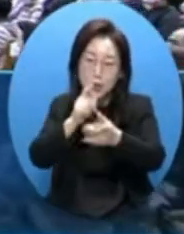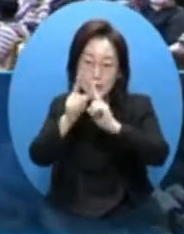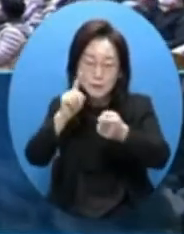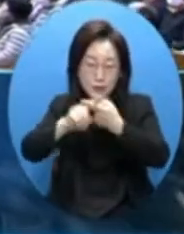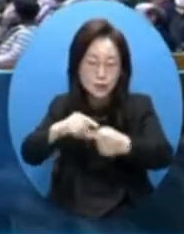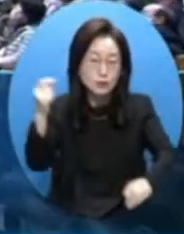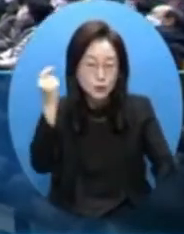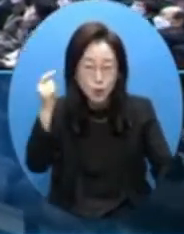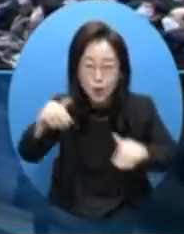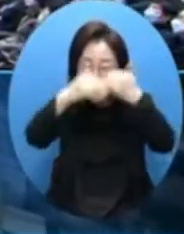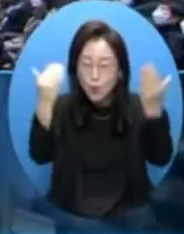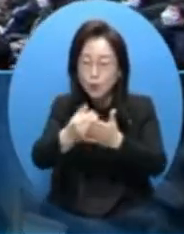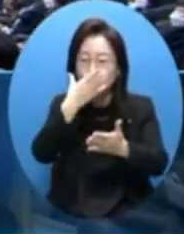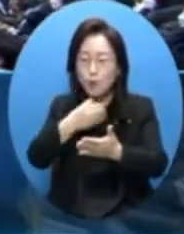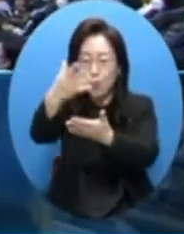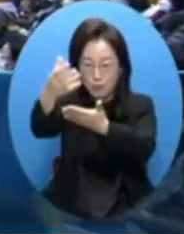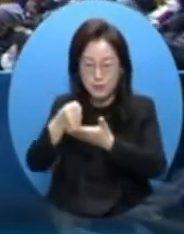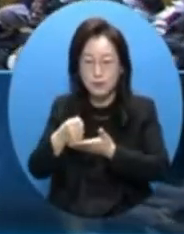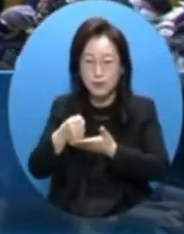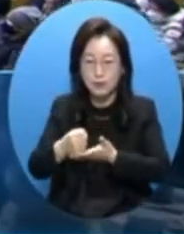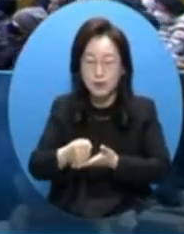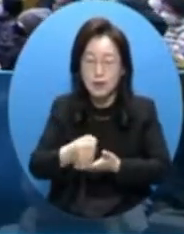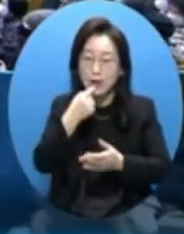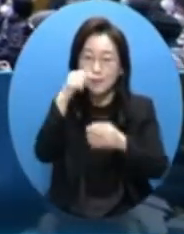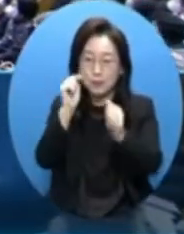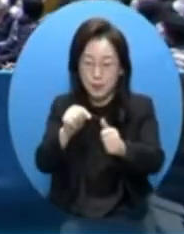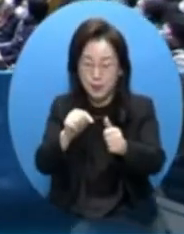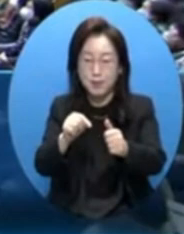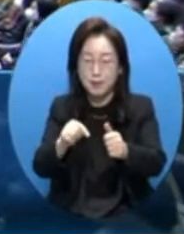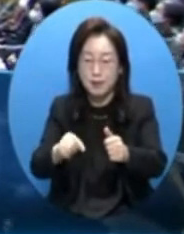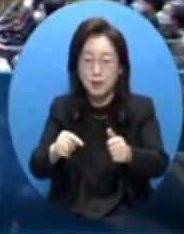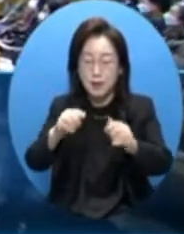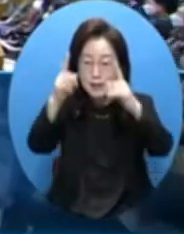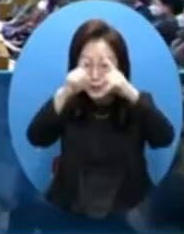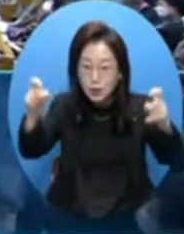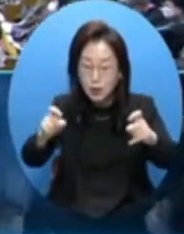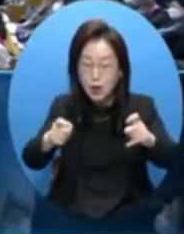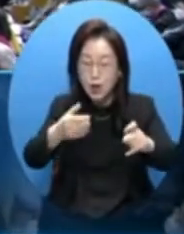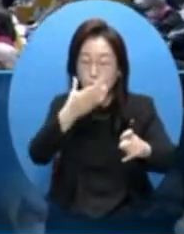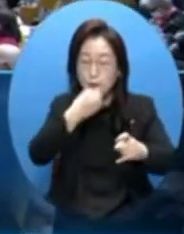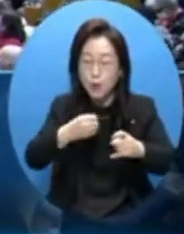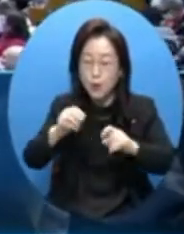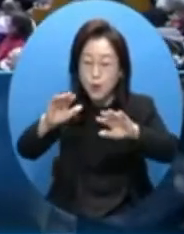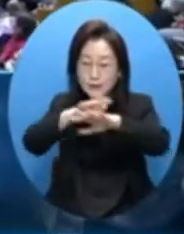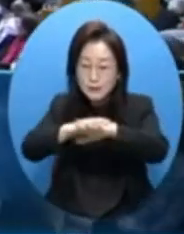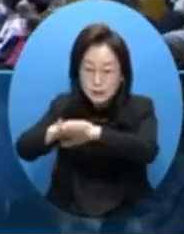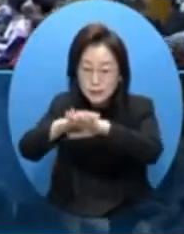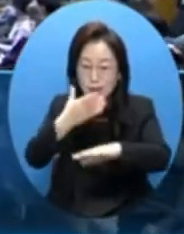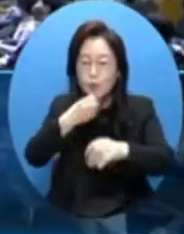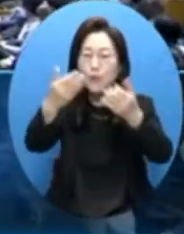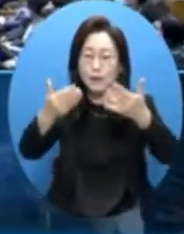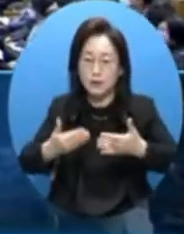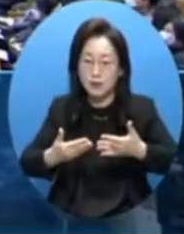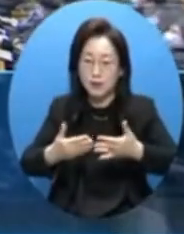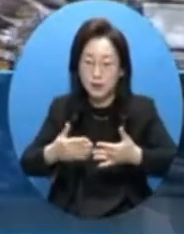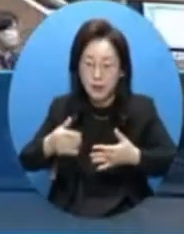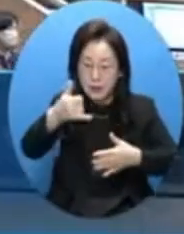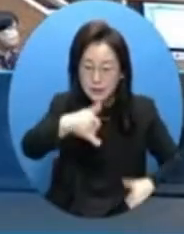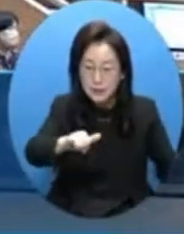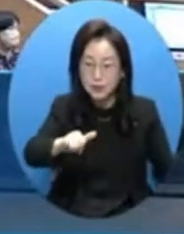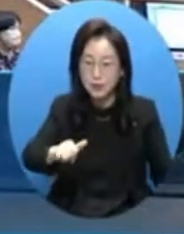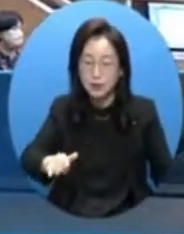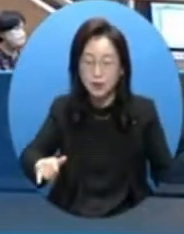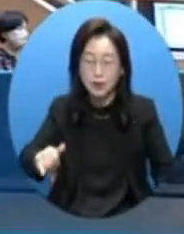청정하면이 모든 복이 내게 임하며 내게 이르리니 성읍에서도 복을 받고 그래서도 복을 받을 것이며 내 몸에 자녀와